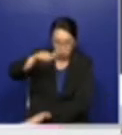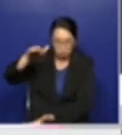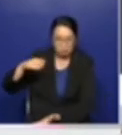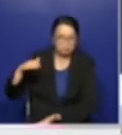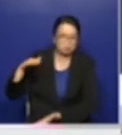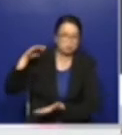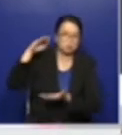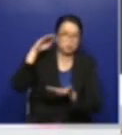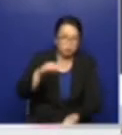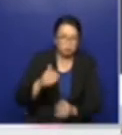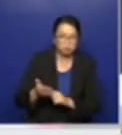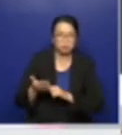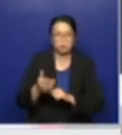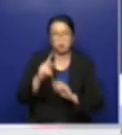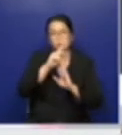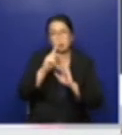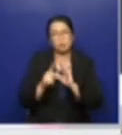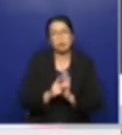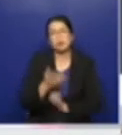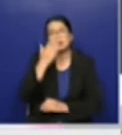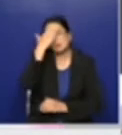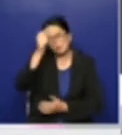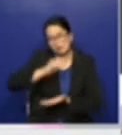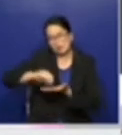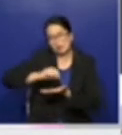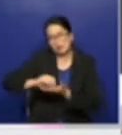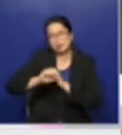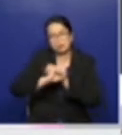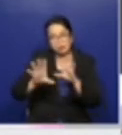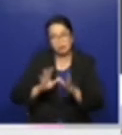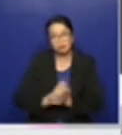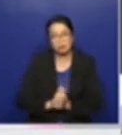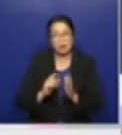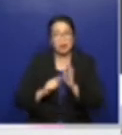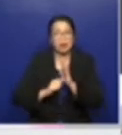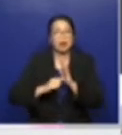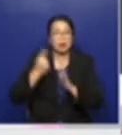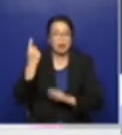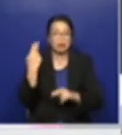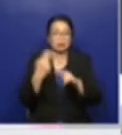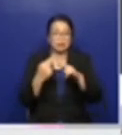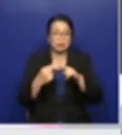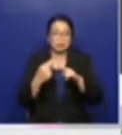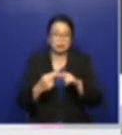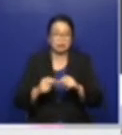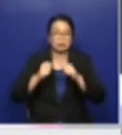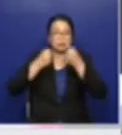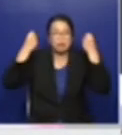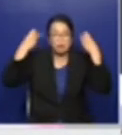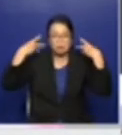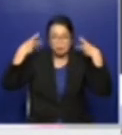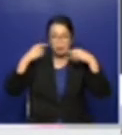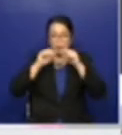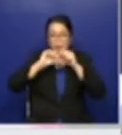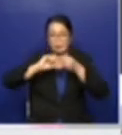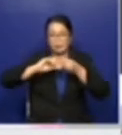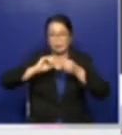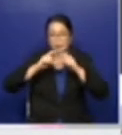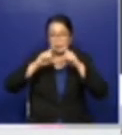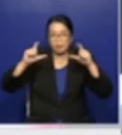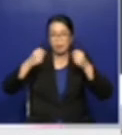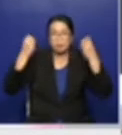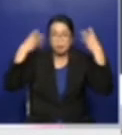ที่จะเสนอกฎหมายทำไมไม่เขียนในชัดบอกว่าครั้งแรกให้เอาแต่ชื่อหมายเลขบัตรประชาชนท่านก็ไปตรวจสอบเอาไ